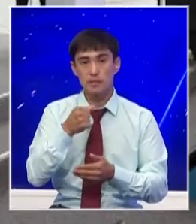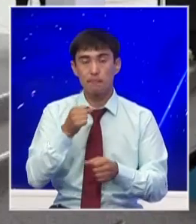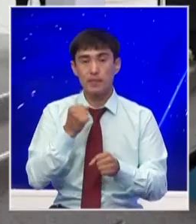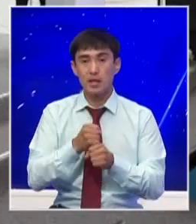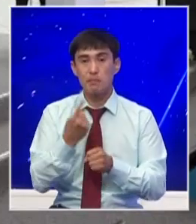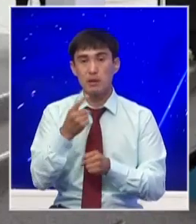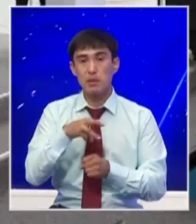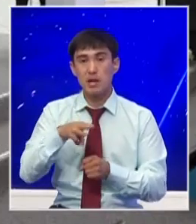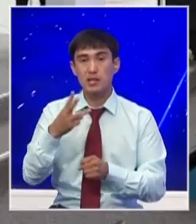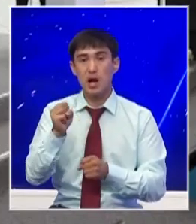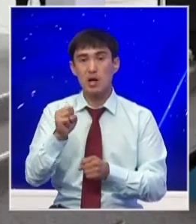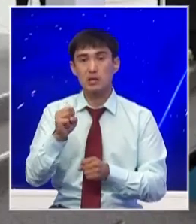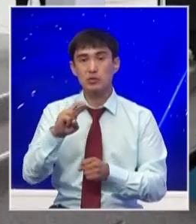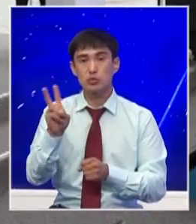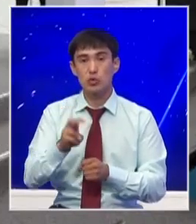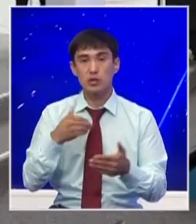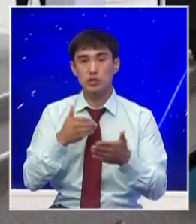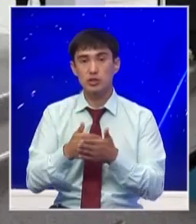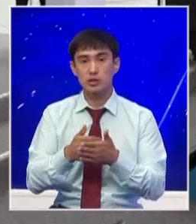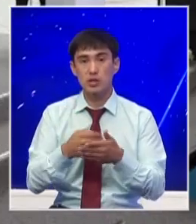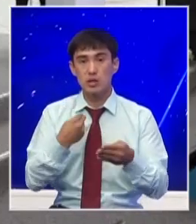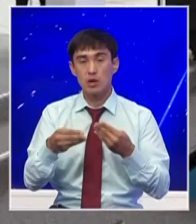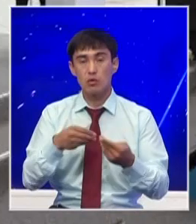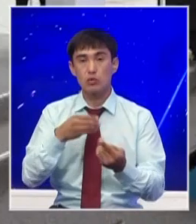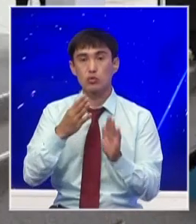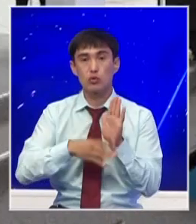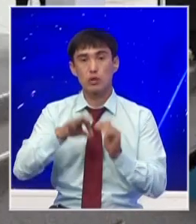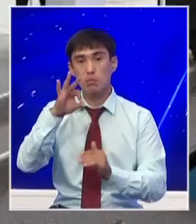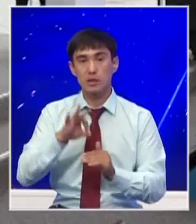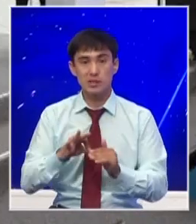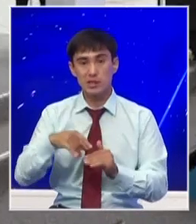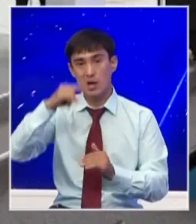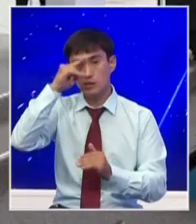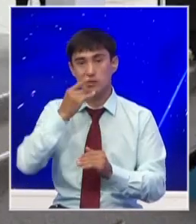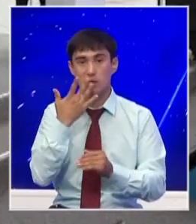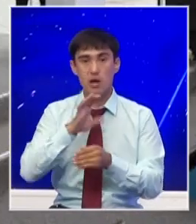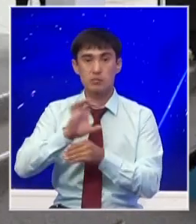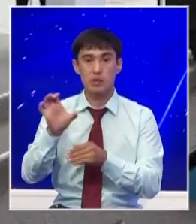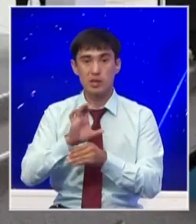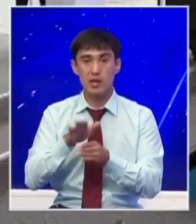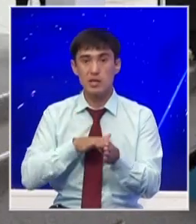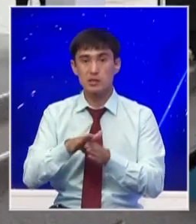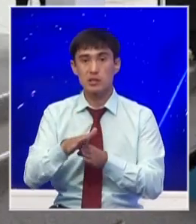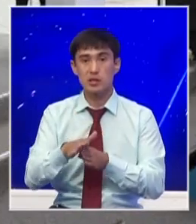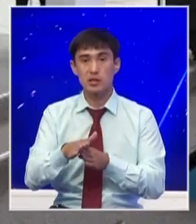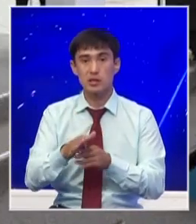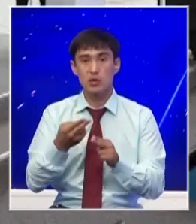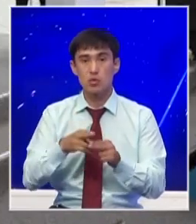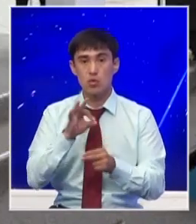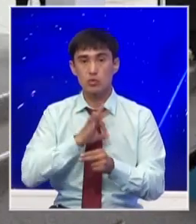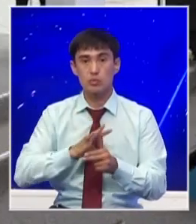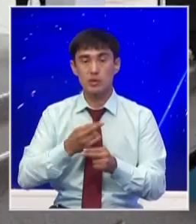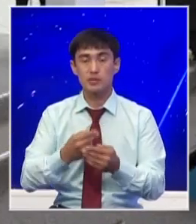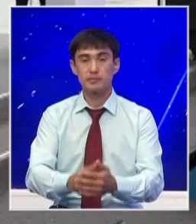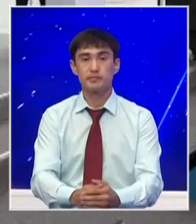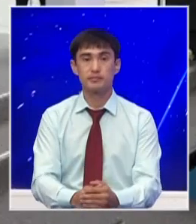жүзінде 1 миллиард ақш долларына жетті. Тауар айналымының 90% қазақстандық экспортқа негізінен өңделген